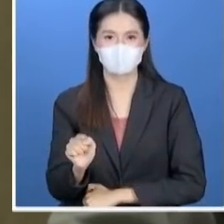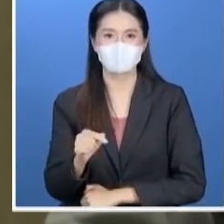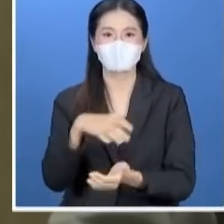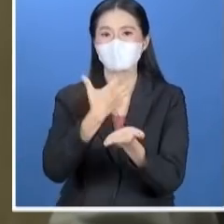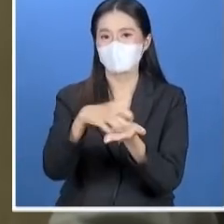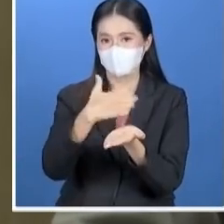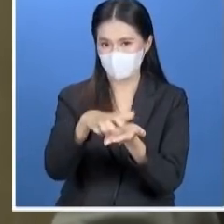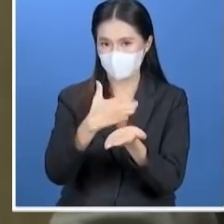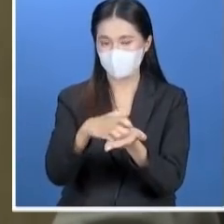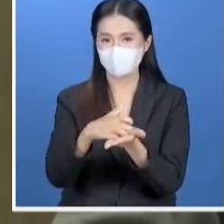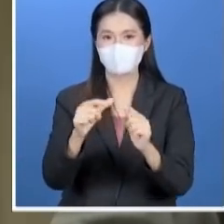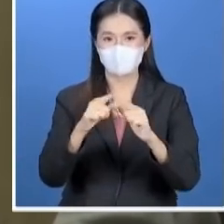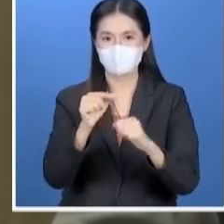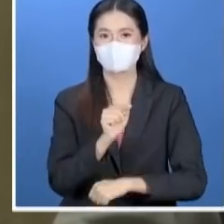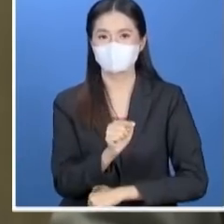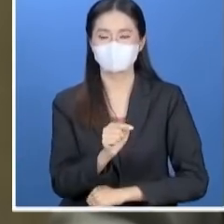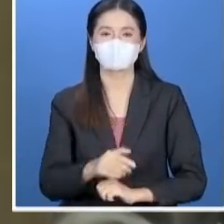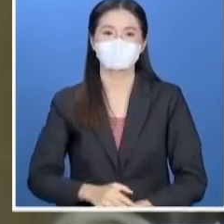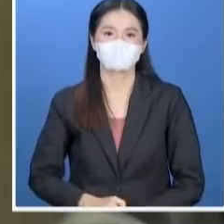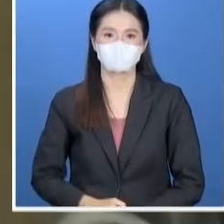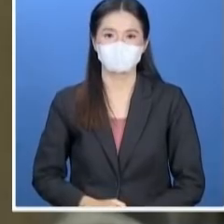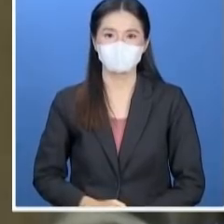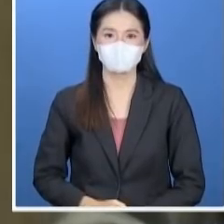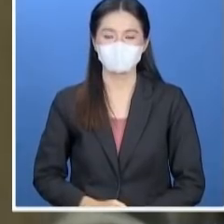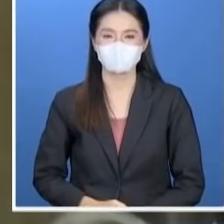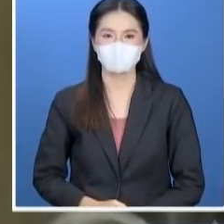ถลงรายละเอียดของคดีพอสังเกตครับ